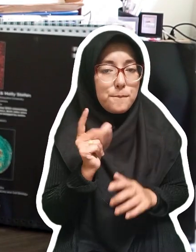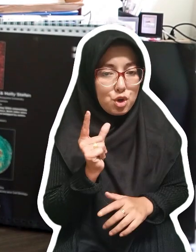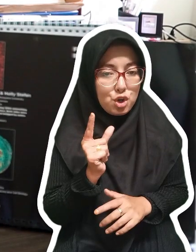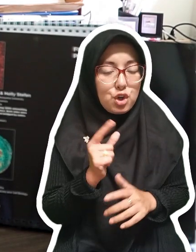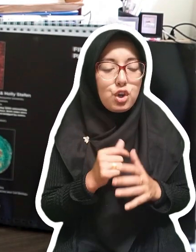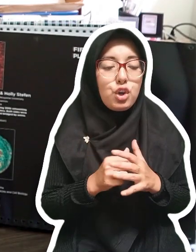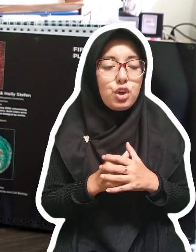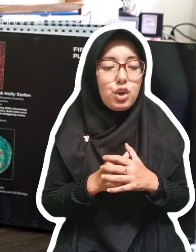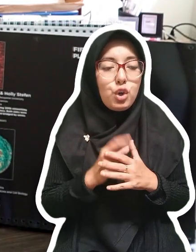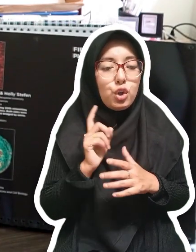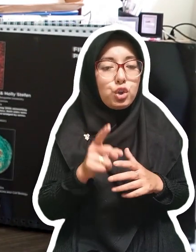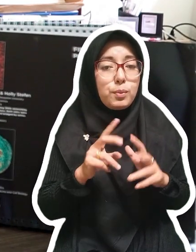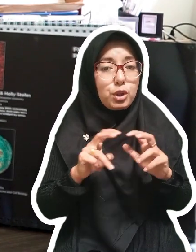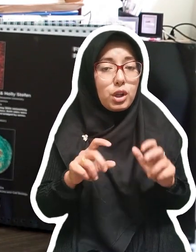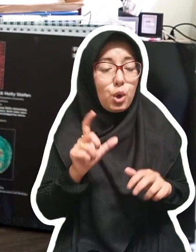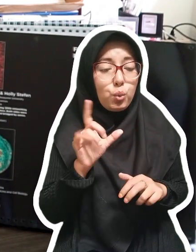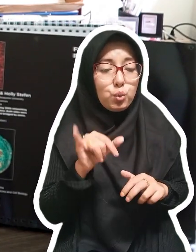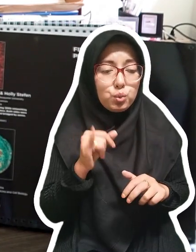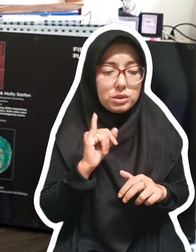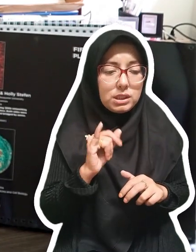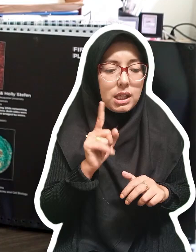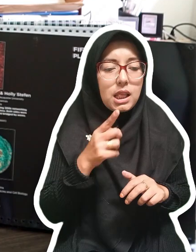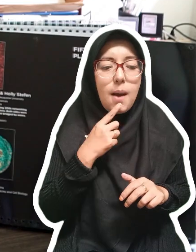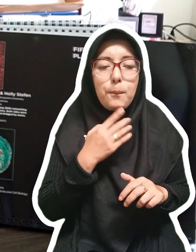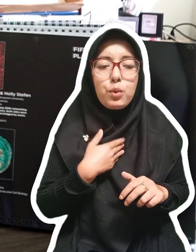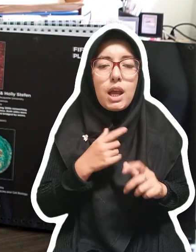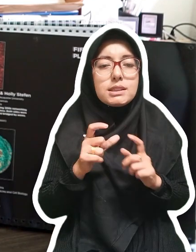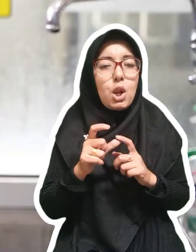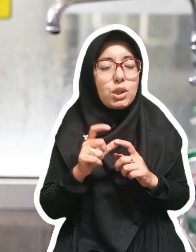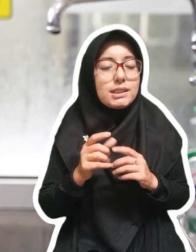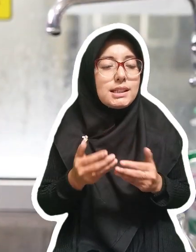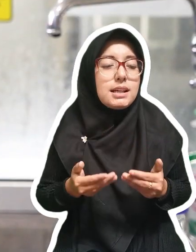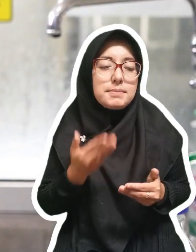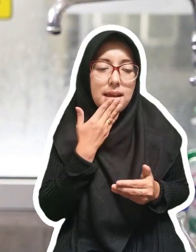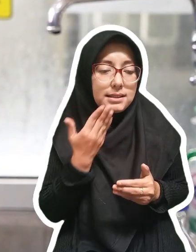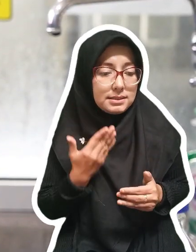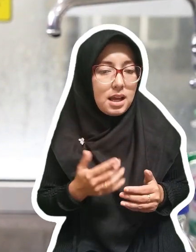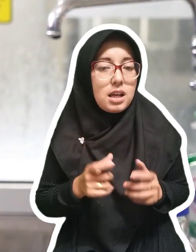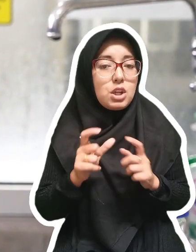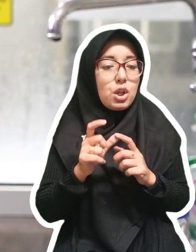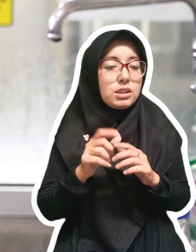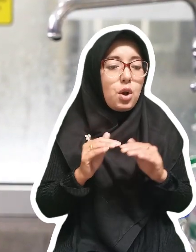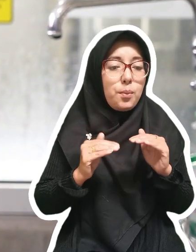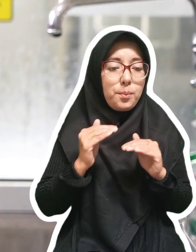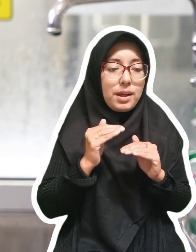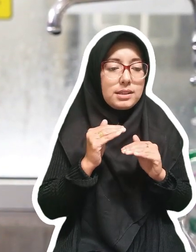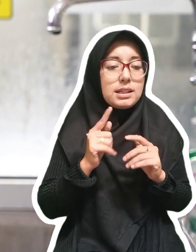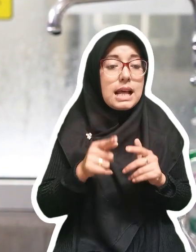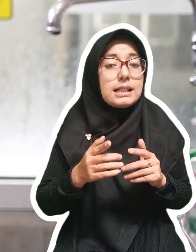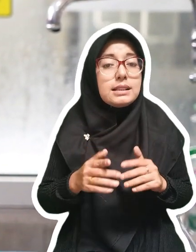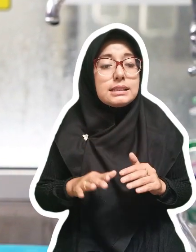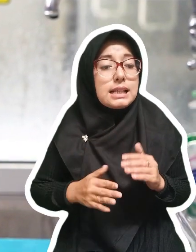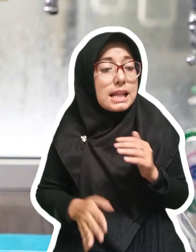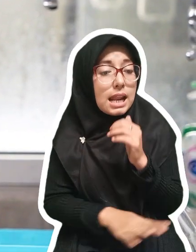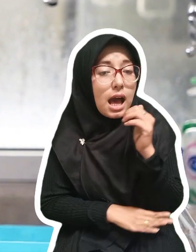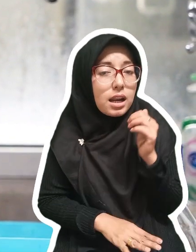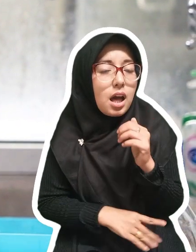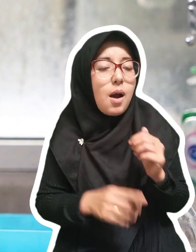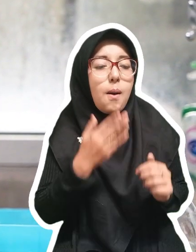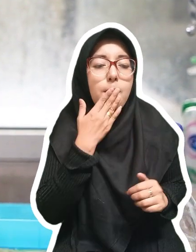Untuk metode uji serologi, kita ada serologi sederhana dan serologi kompleks. Yang sederhana